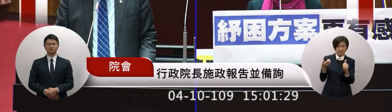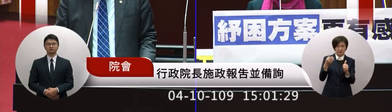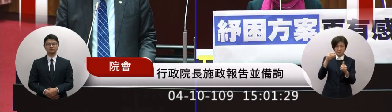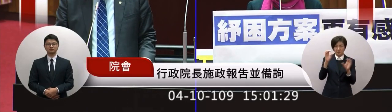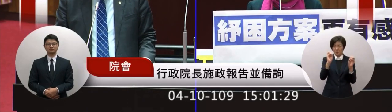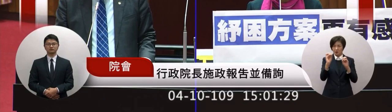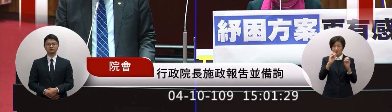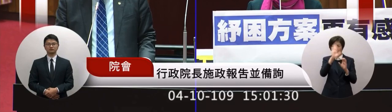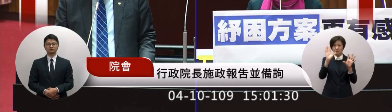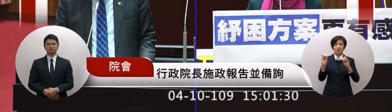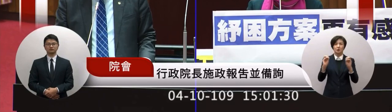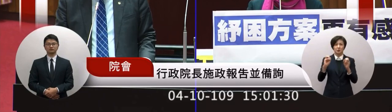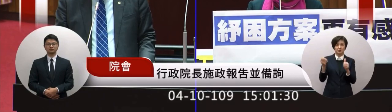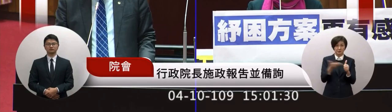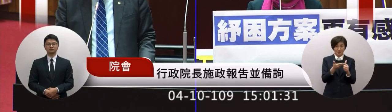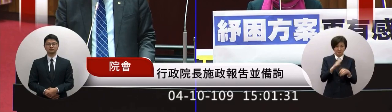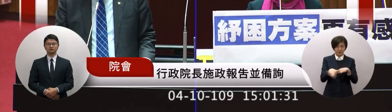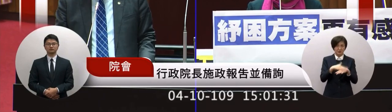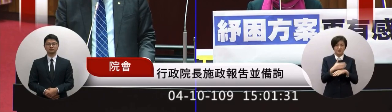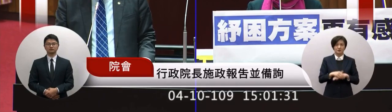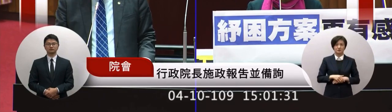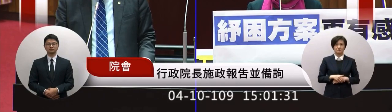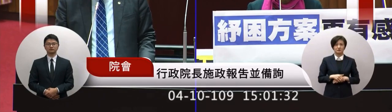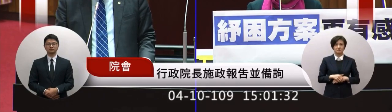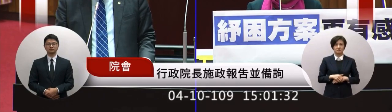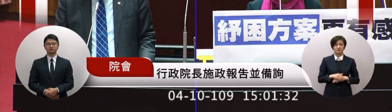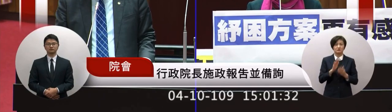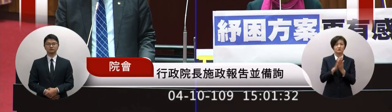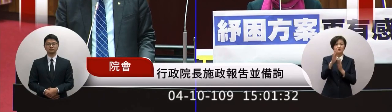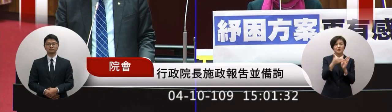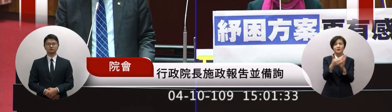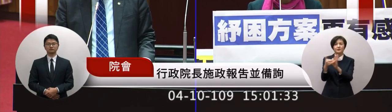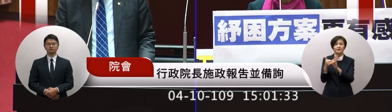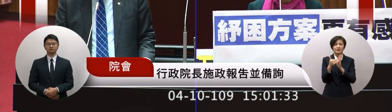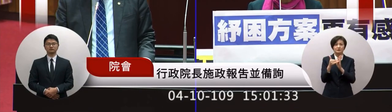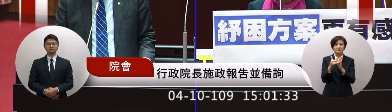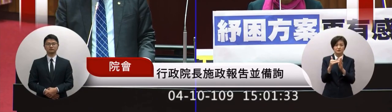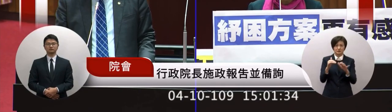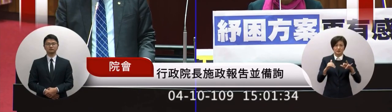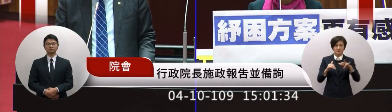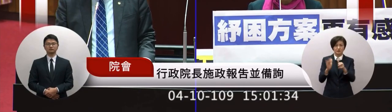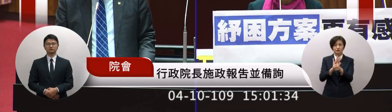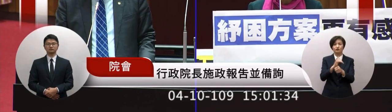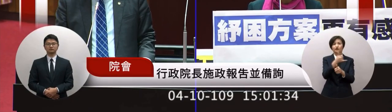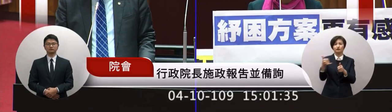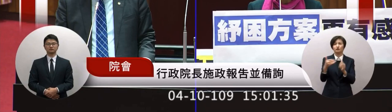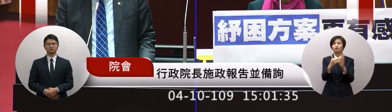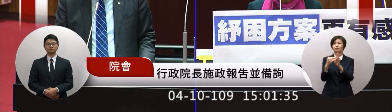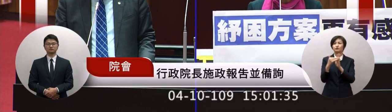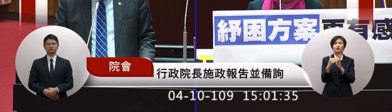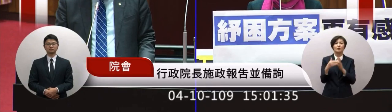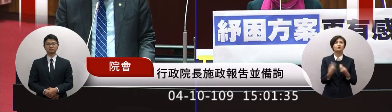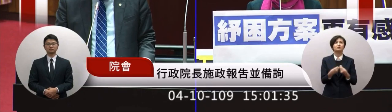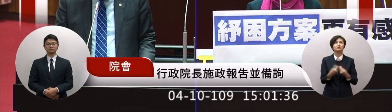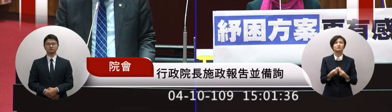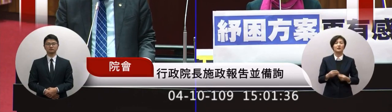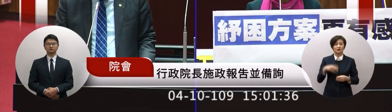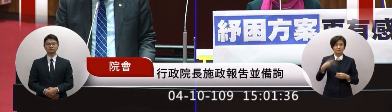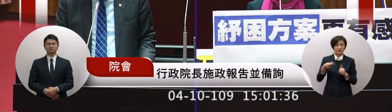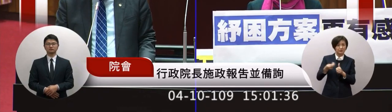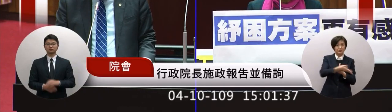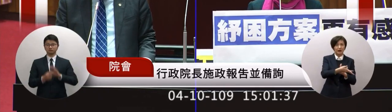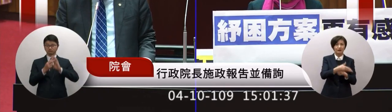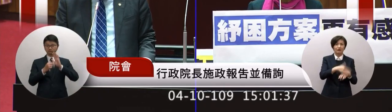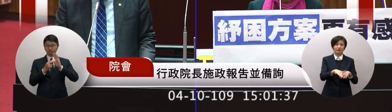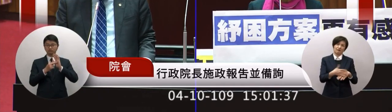么样避免机组人员可能会确诊而且传染给别人的风险？ 跟委员说